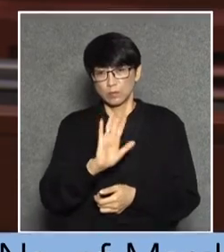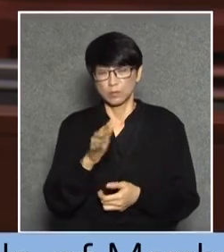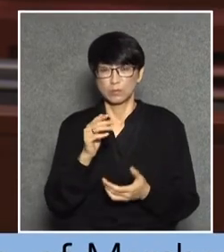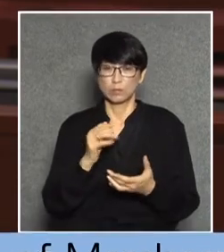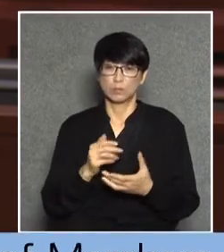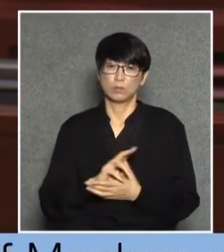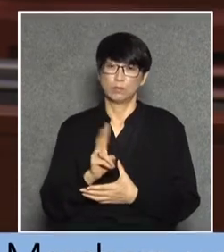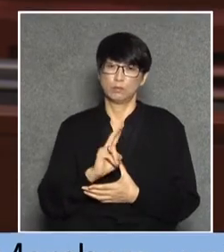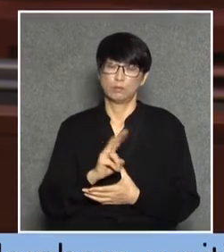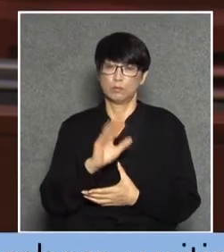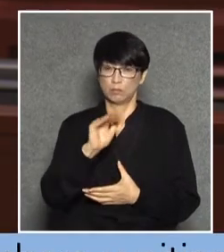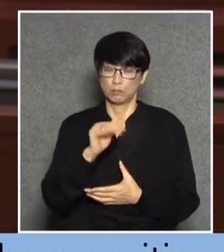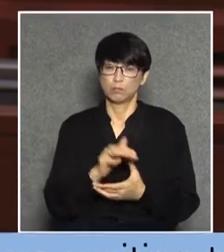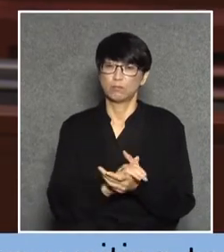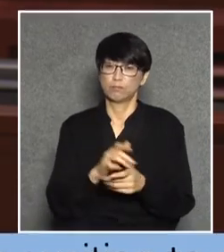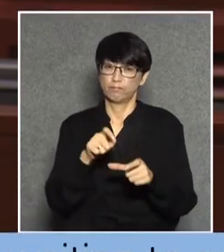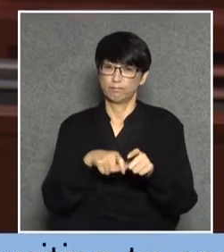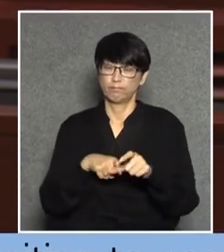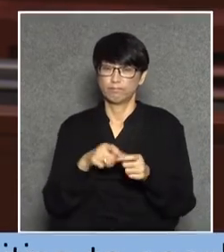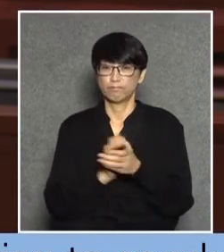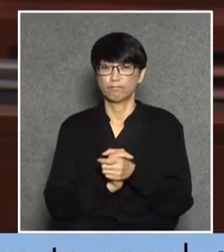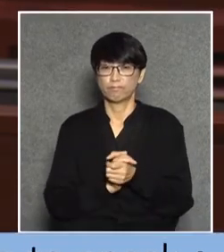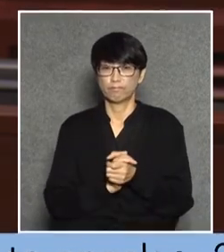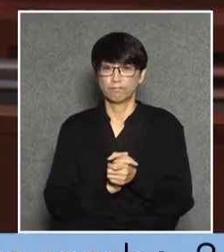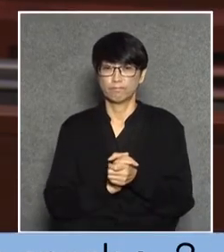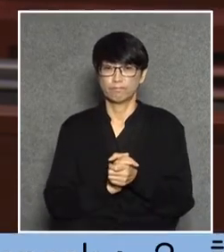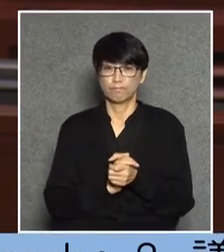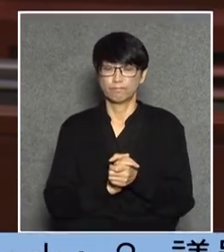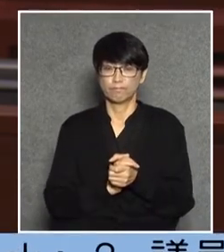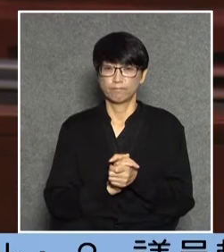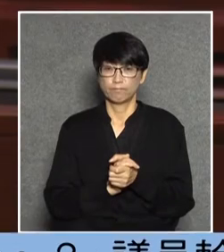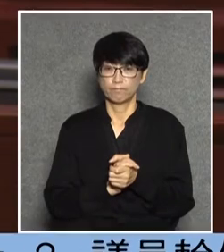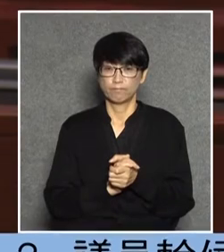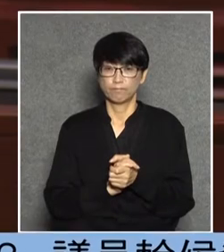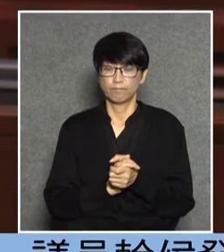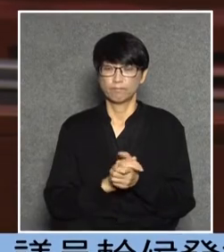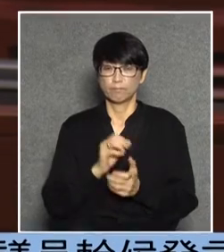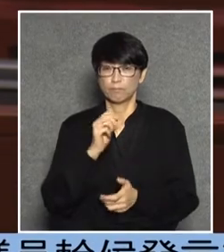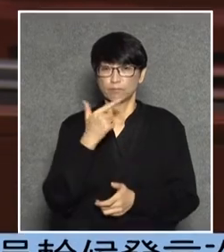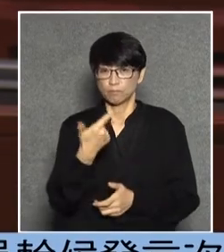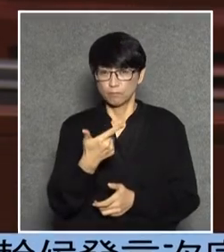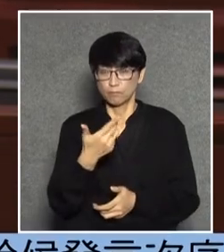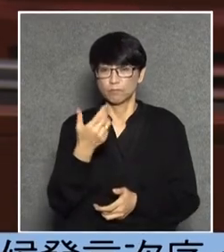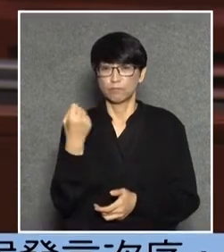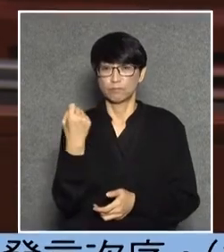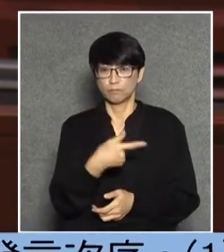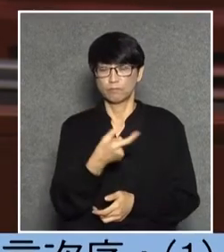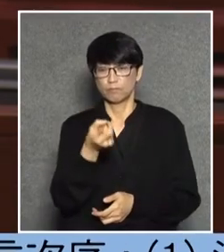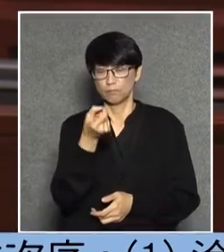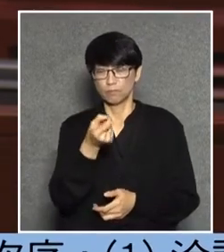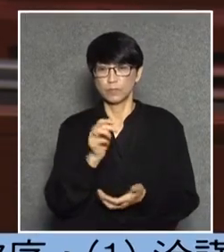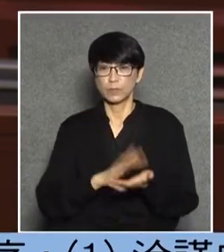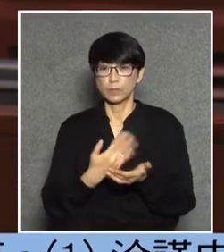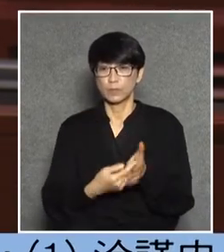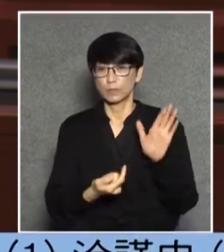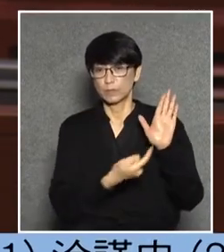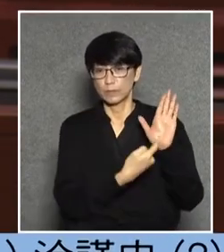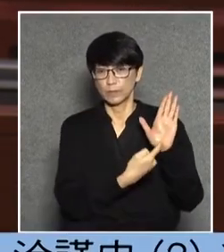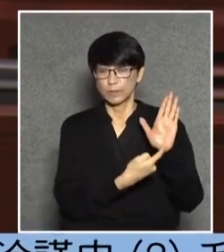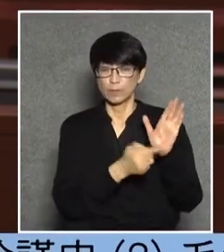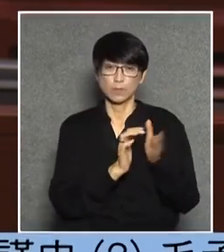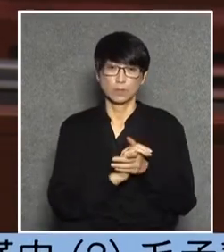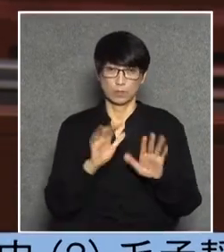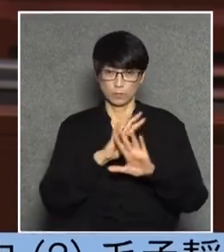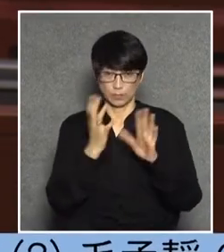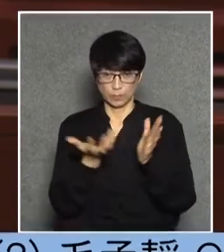主席，我明白多一毫好過少一毫，但係你而家呢樣嘢。整個問